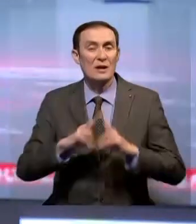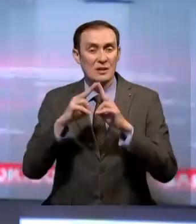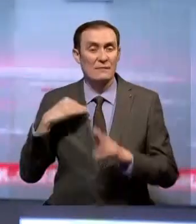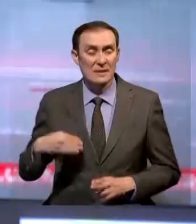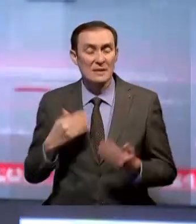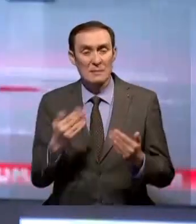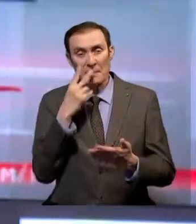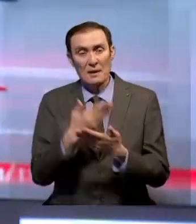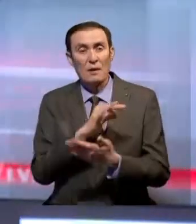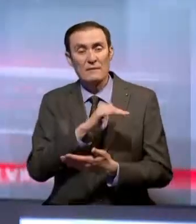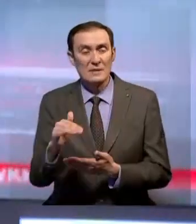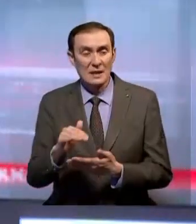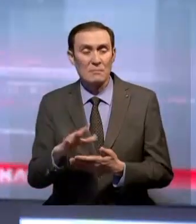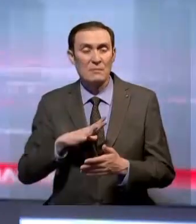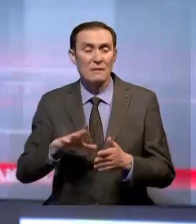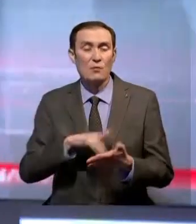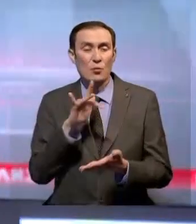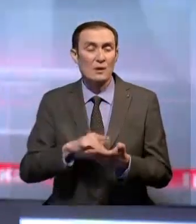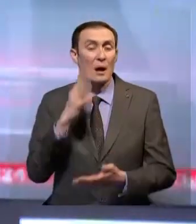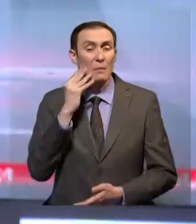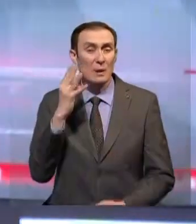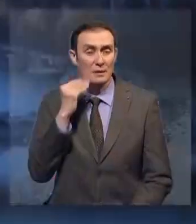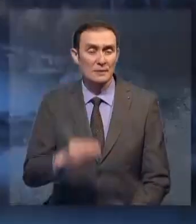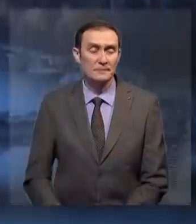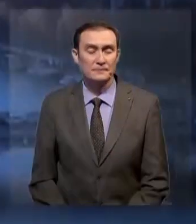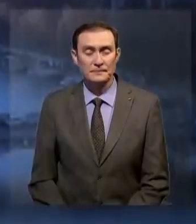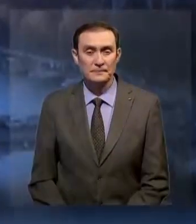теперь презентация официальной версии состоялась в Алматы.